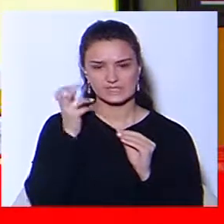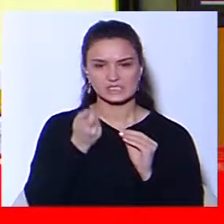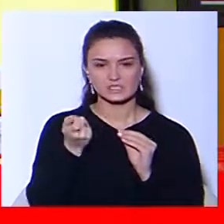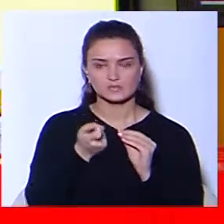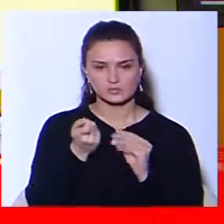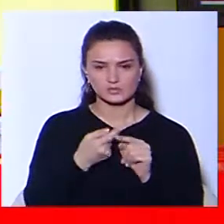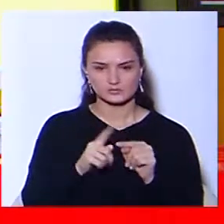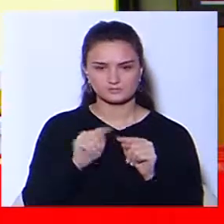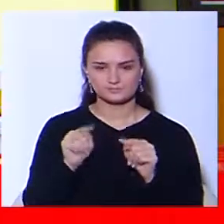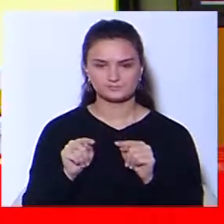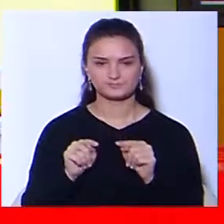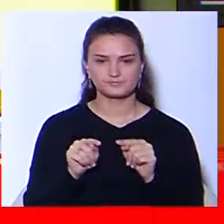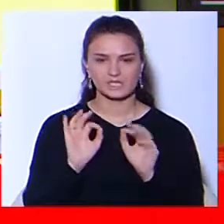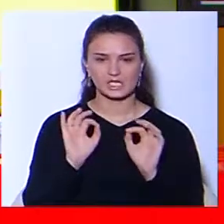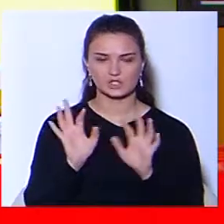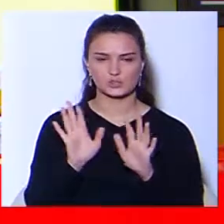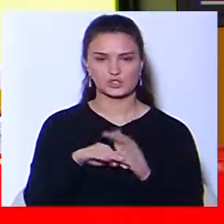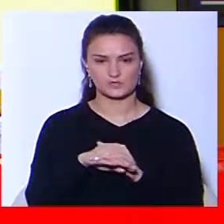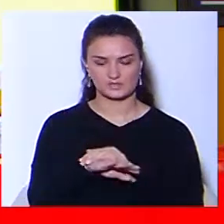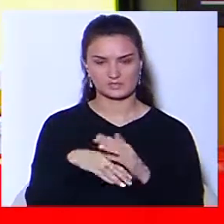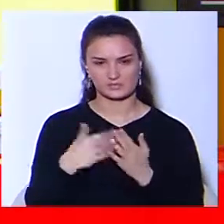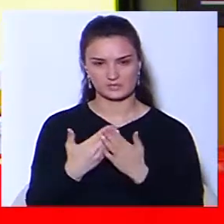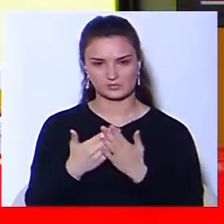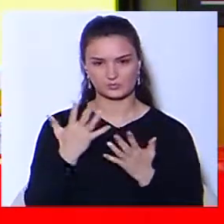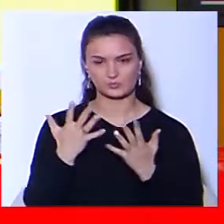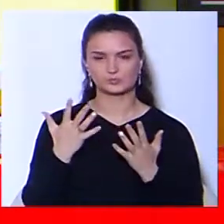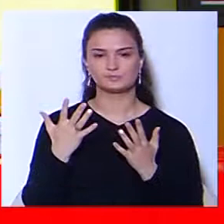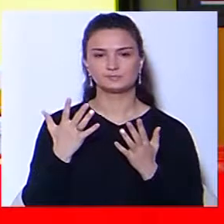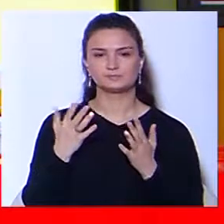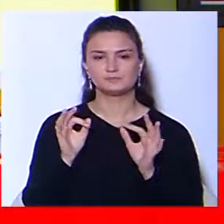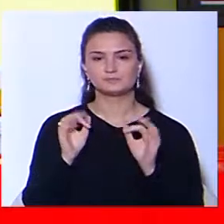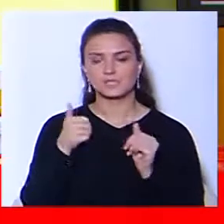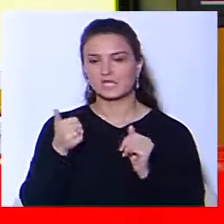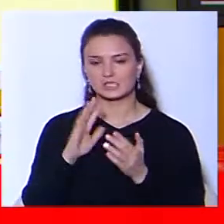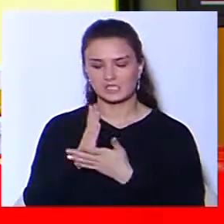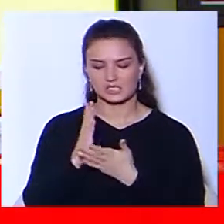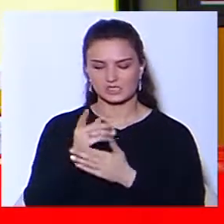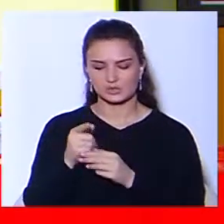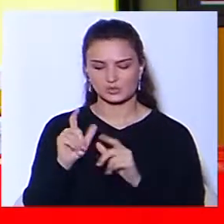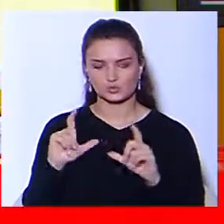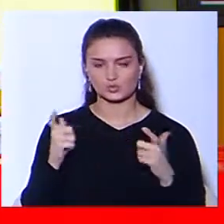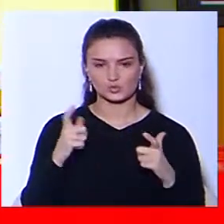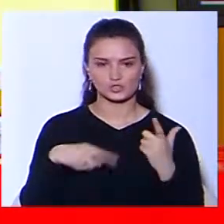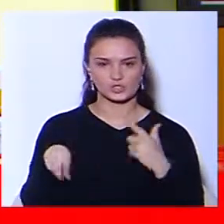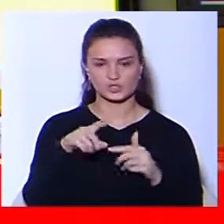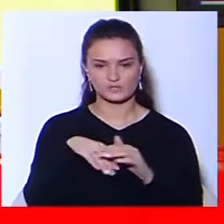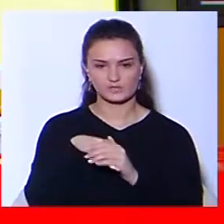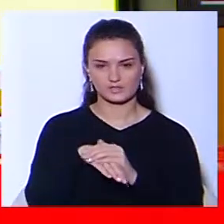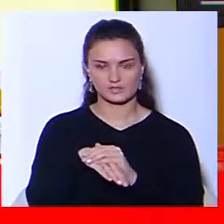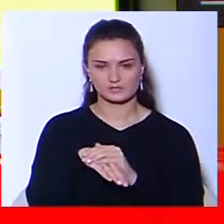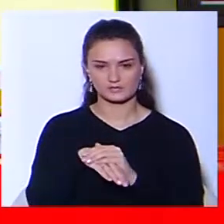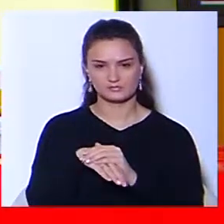tsitsiburats, romasats arastorat chevinakhavt. Magalitad tu idealurat ar aris gamomshrali ch'urch'eli, romashits mas vinakhavt